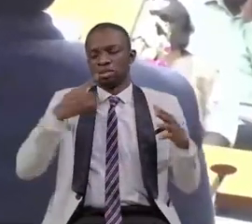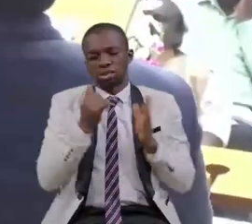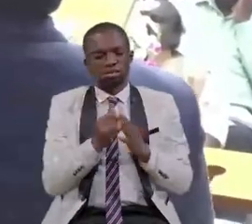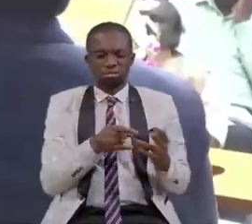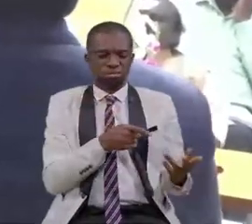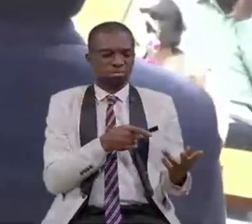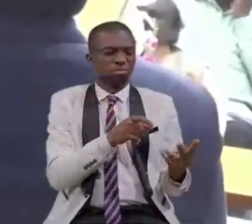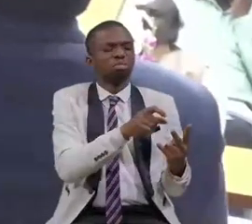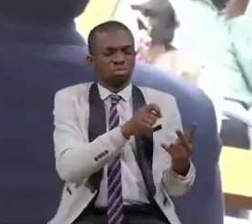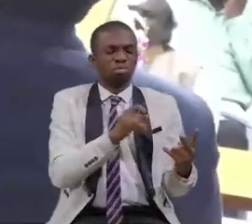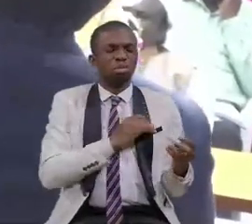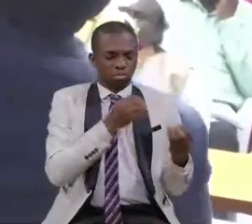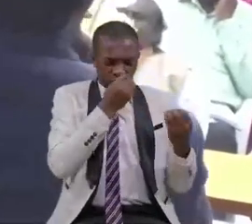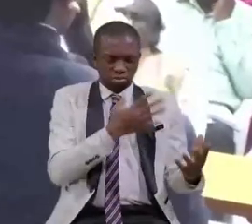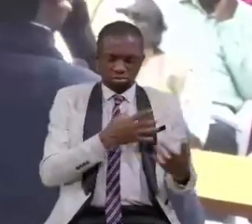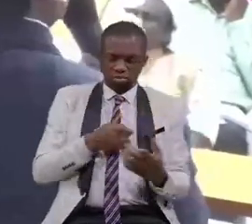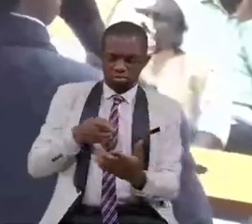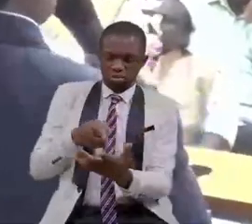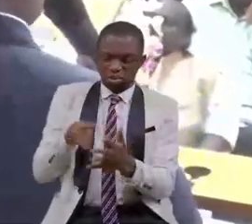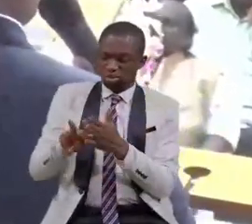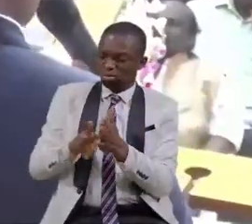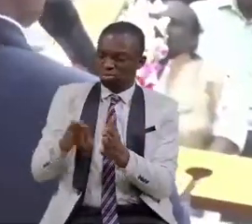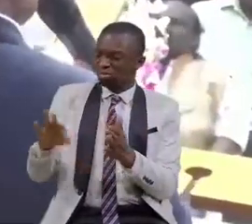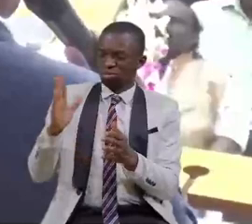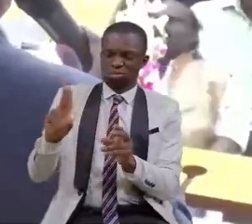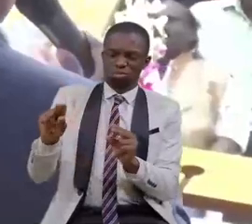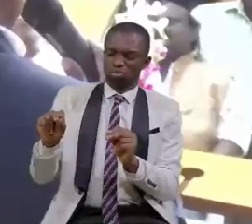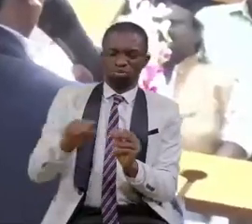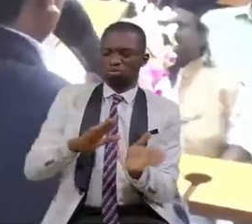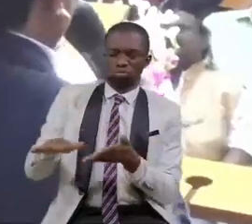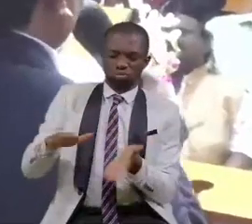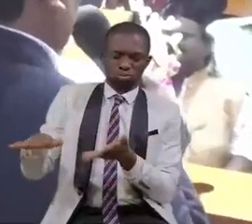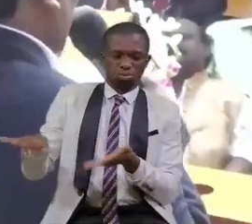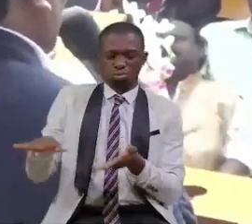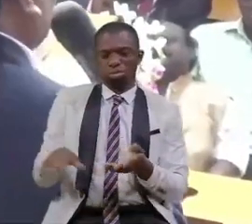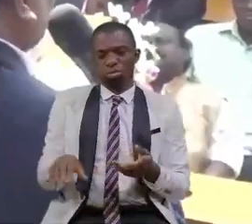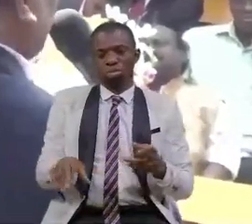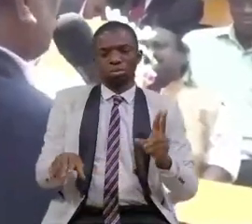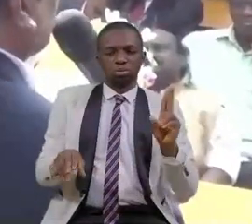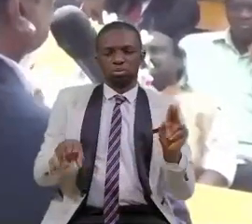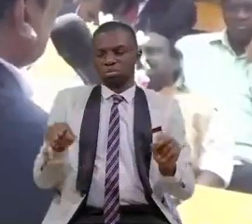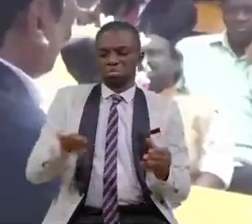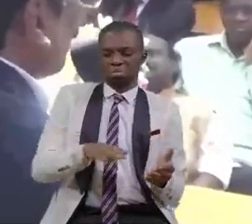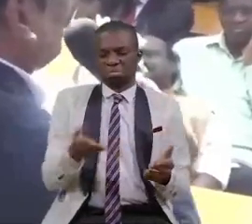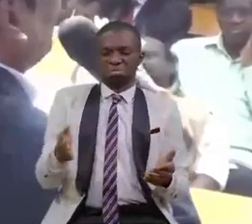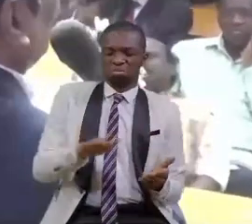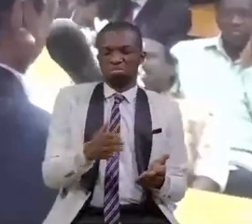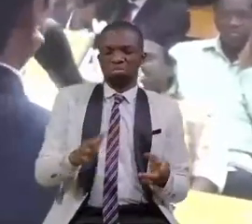Pour certains, je vais faire la volonté de Dieu. J'aime ceci, je vais le faire. Je n'ai pas cela, je ne veux pas le faire.